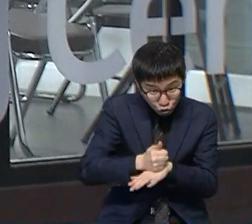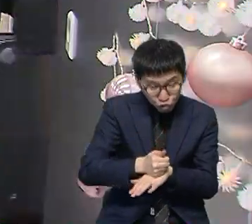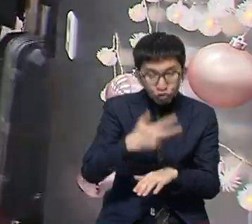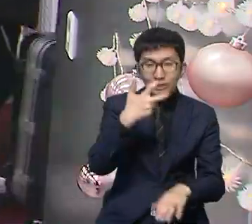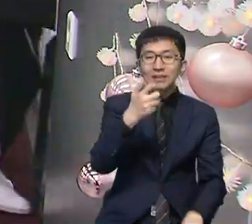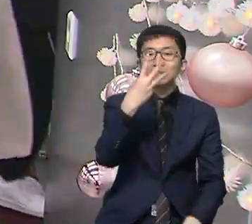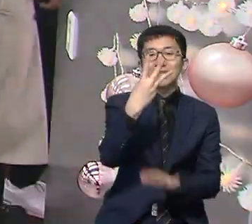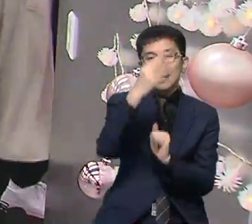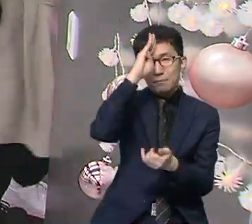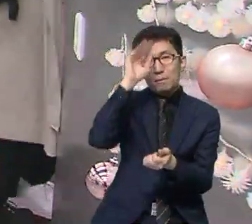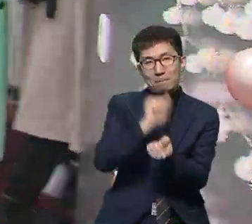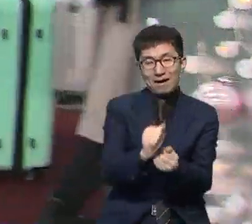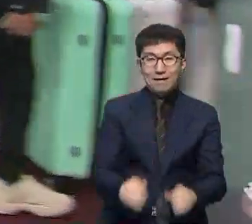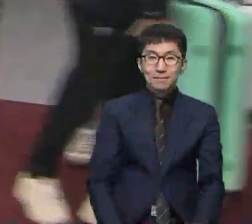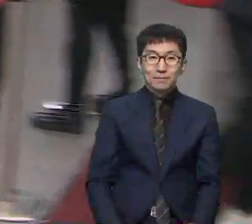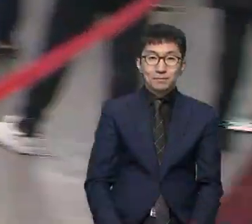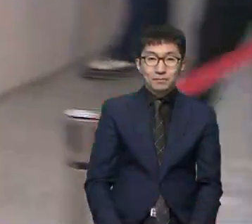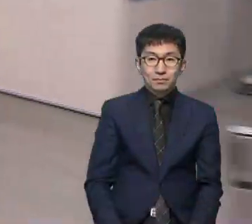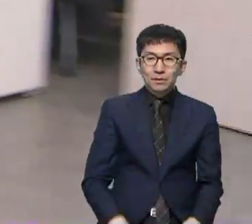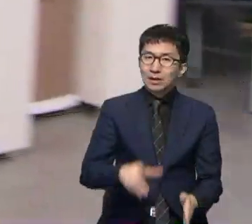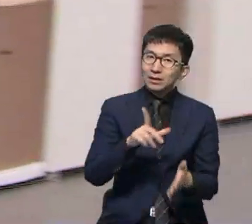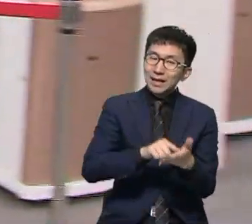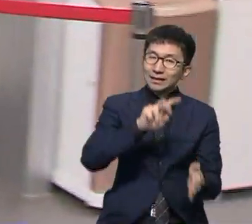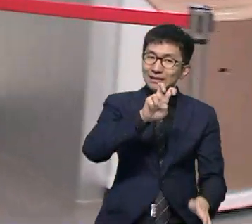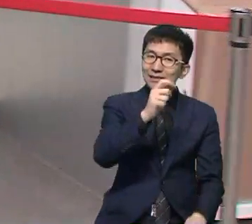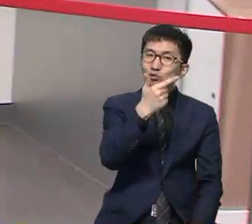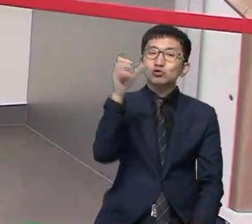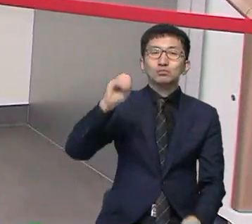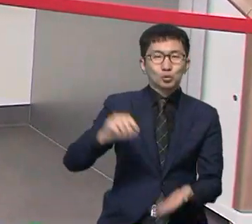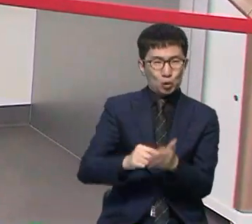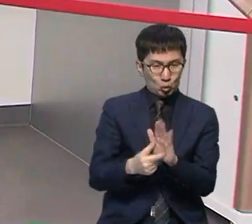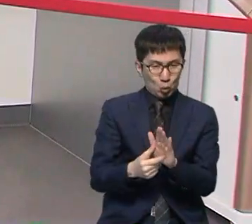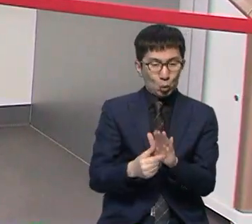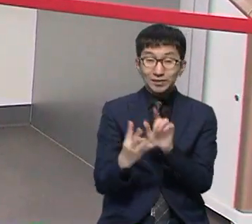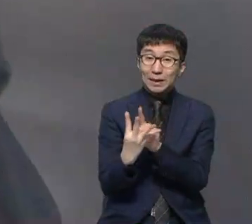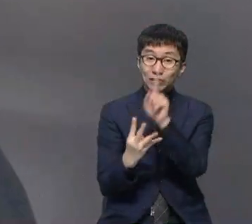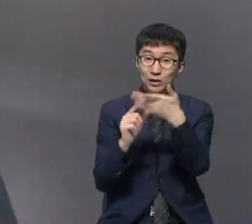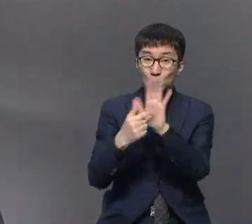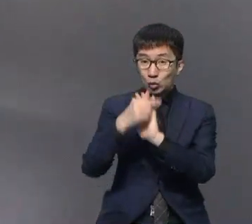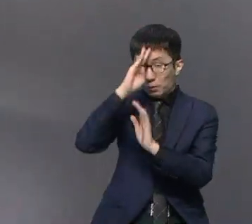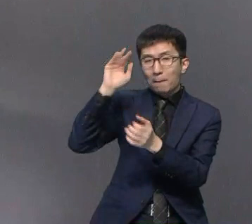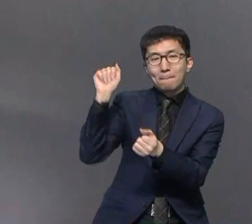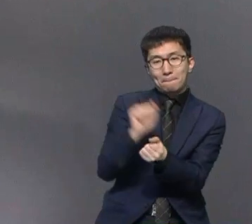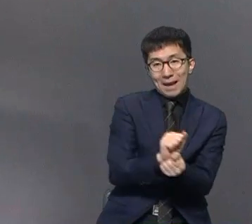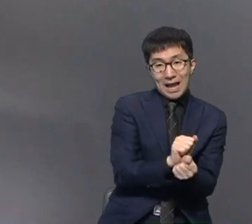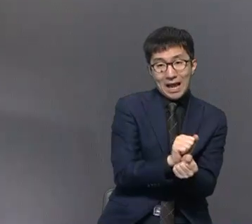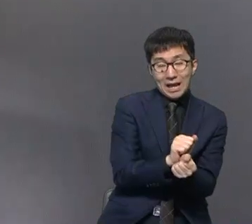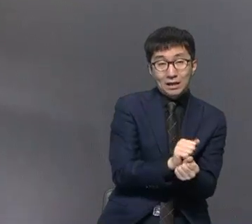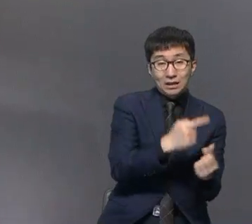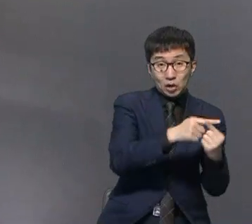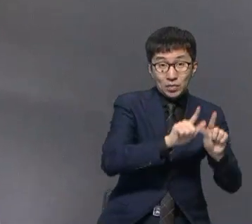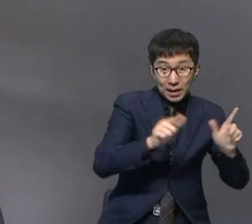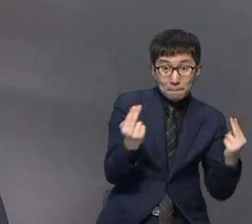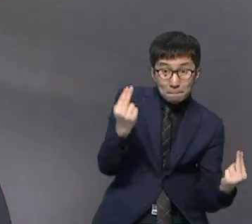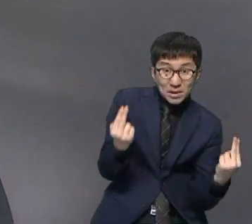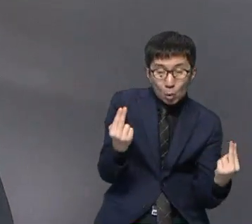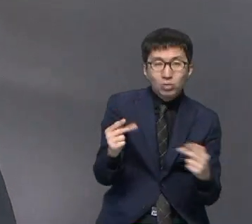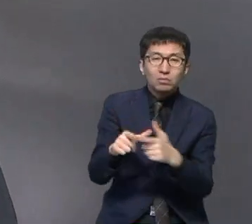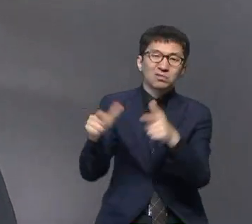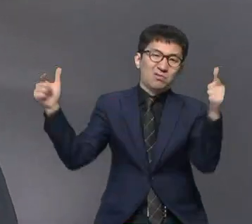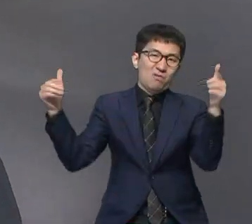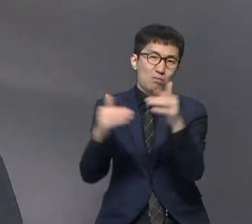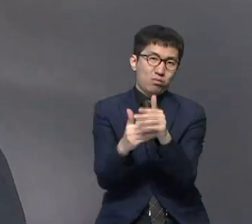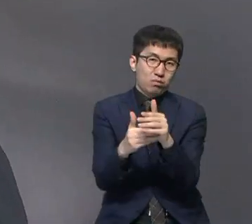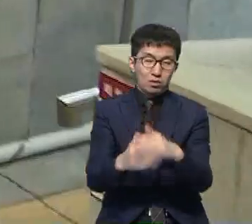확진됐습니다. 양성률 26%, 4명 중 1명꼴로 첫날 양성률 20.4%보다 더